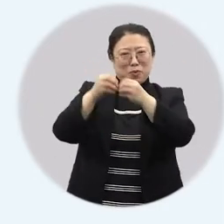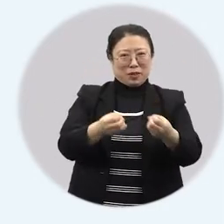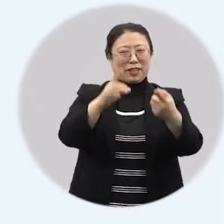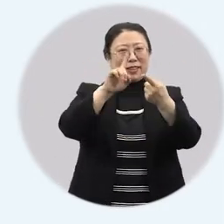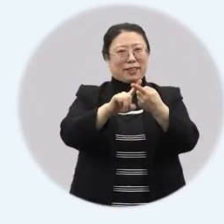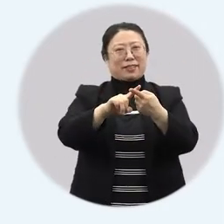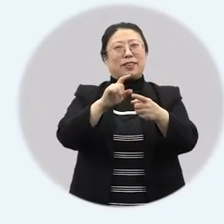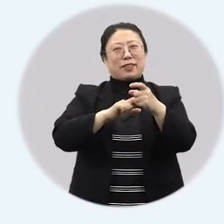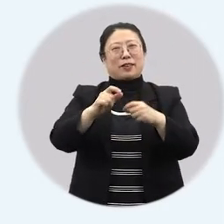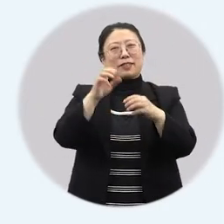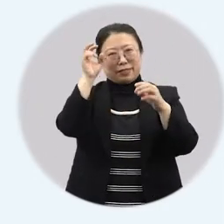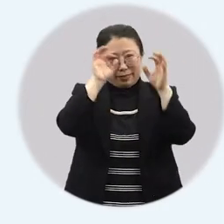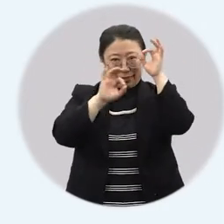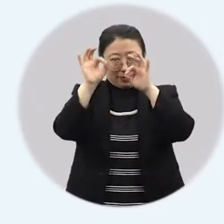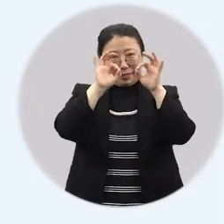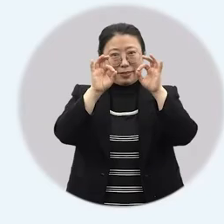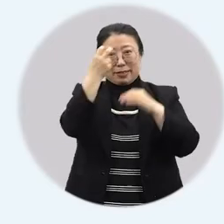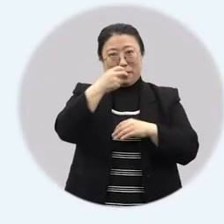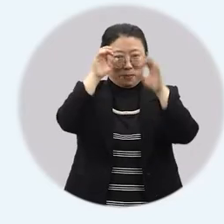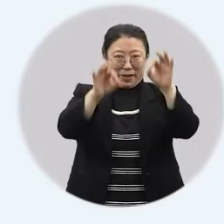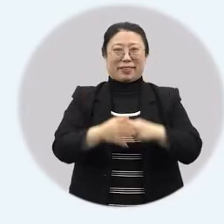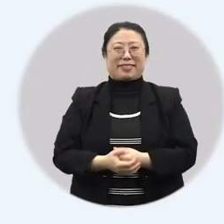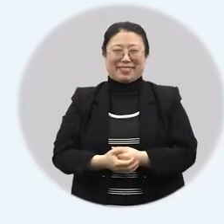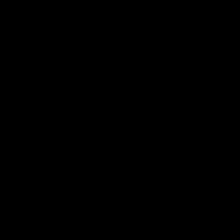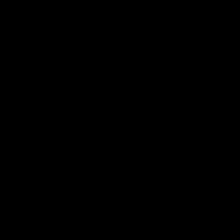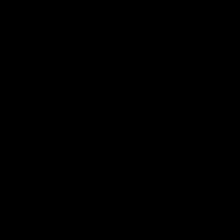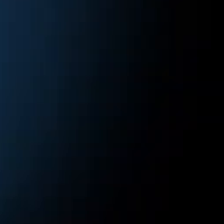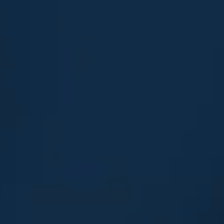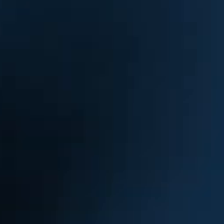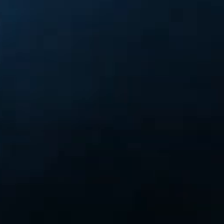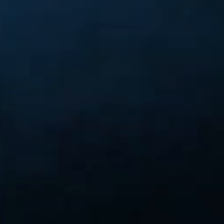달력을 주고받는 풍속에 대해 좀 더 살펴볼게요